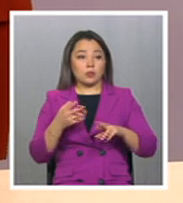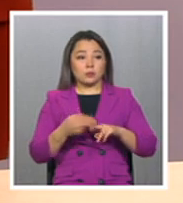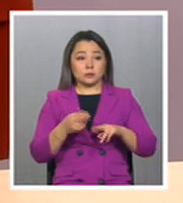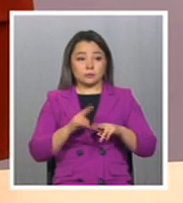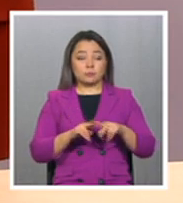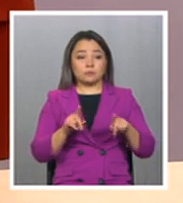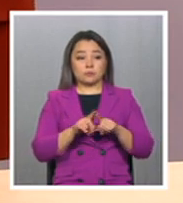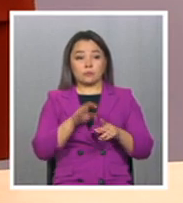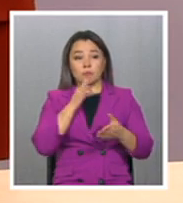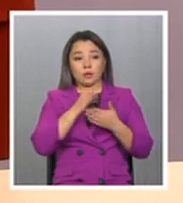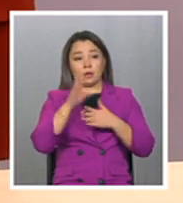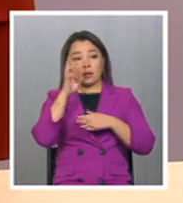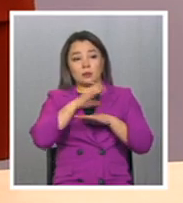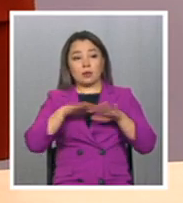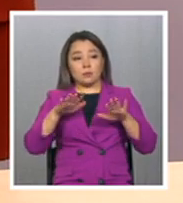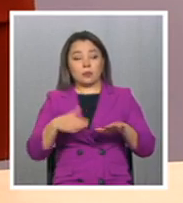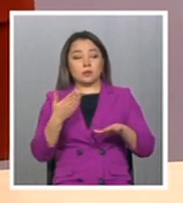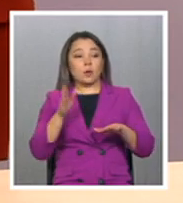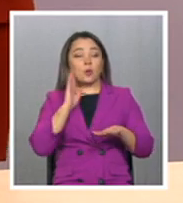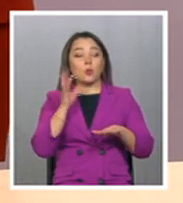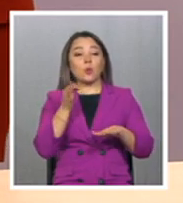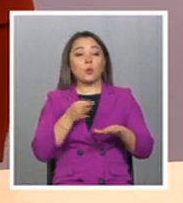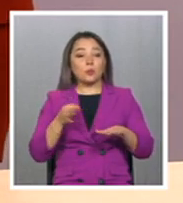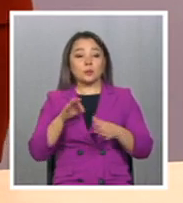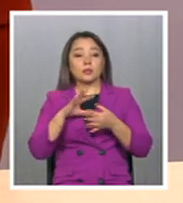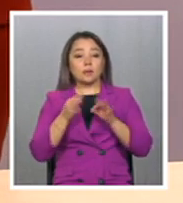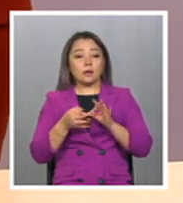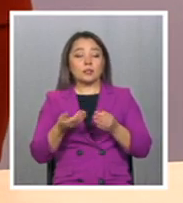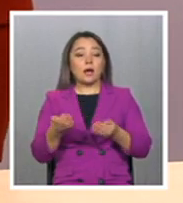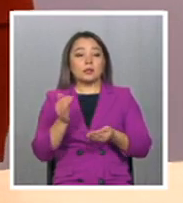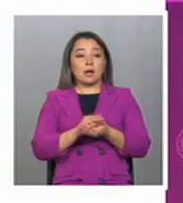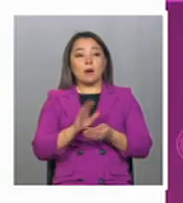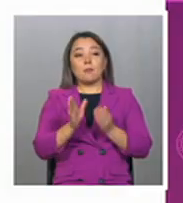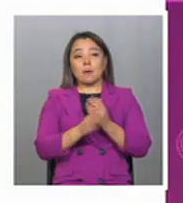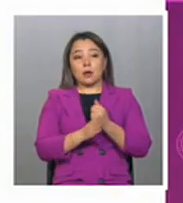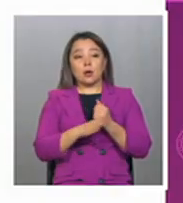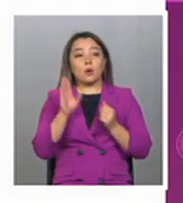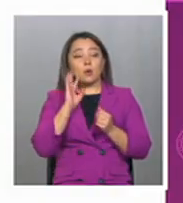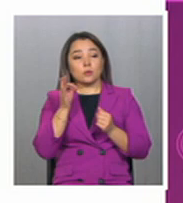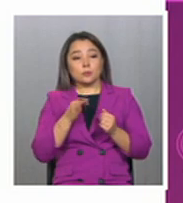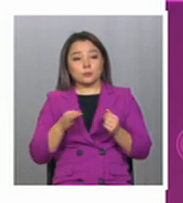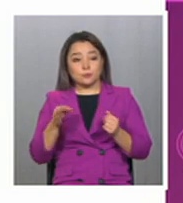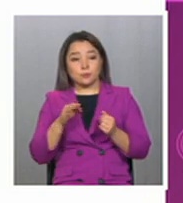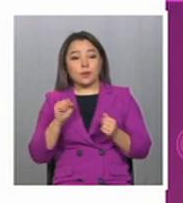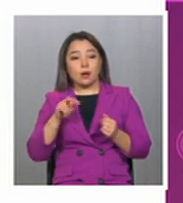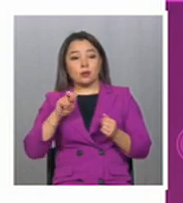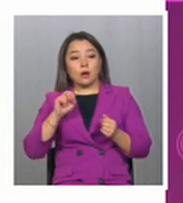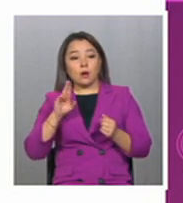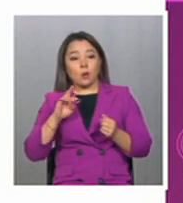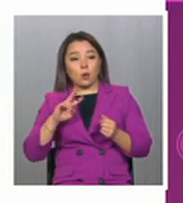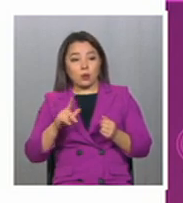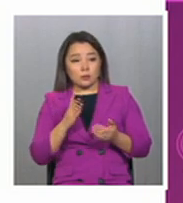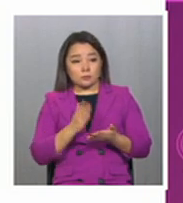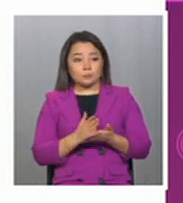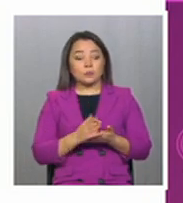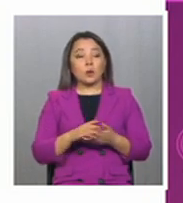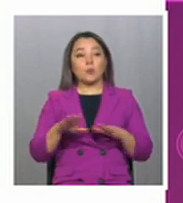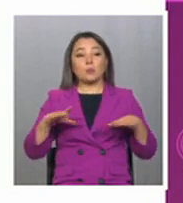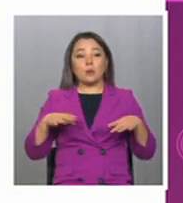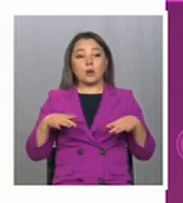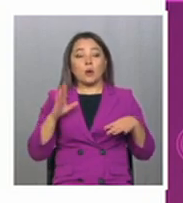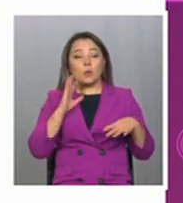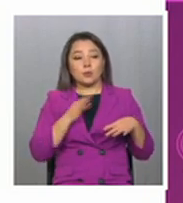балалар, еліміздегі көлдермен таныстырайын. Балқаш көлі, Ала көл, Бурабай